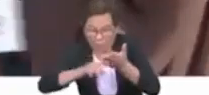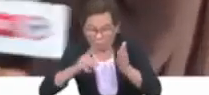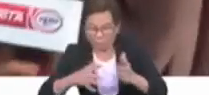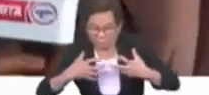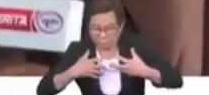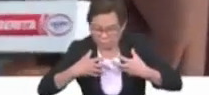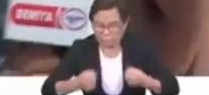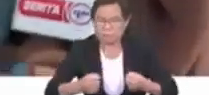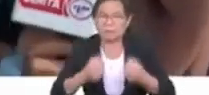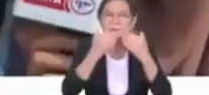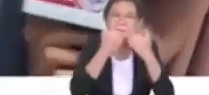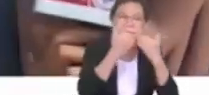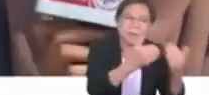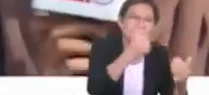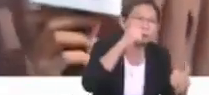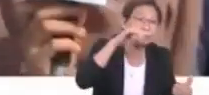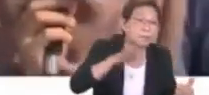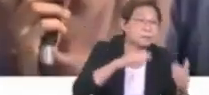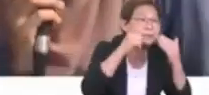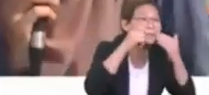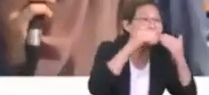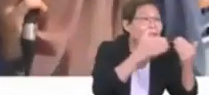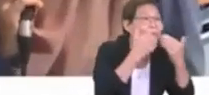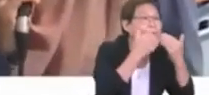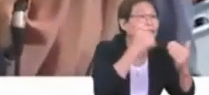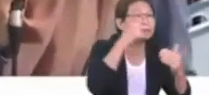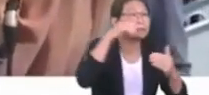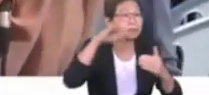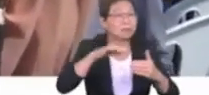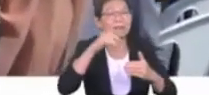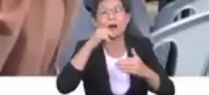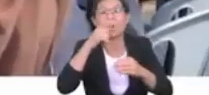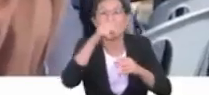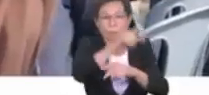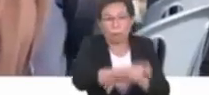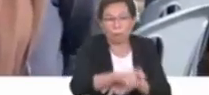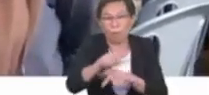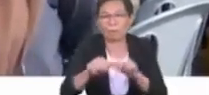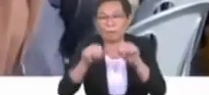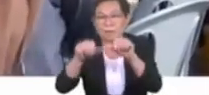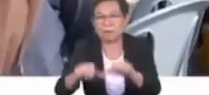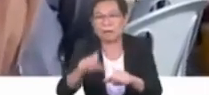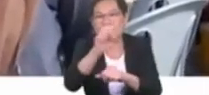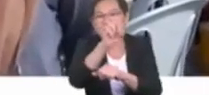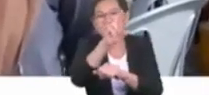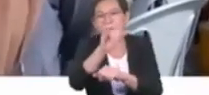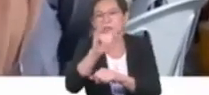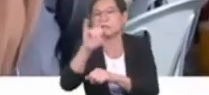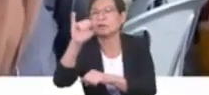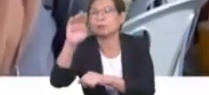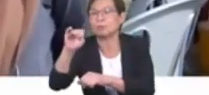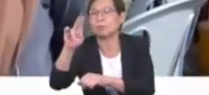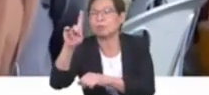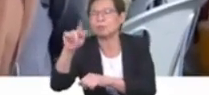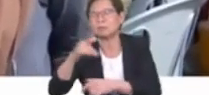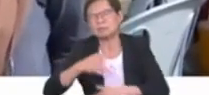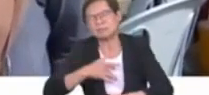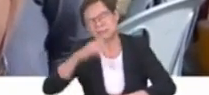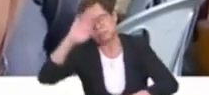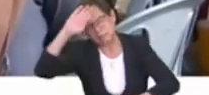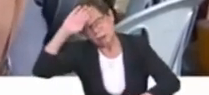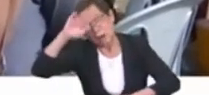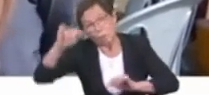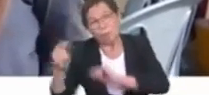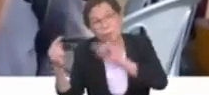Baik, terima kasih sister. Dan juga untuk penduduk yang berada di Sri Muda yang mungkin tidak sihat, anda boleh